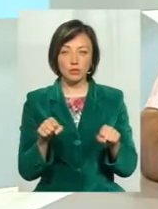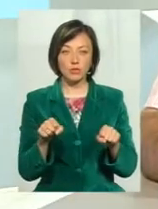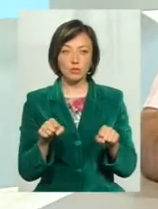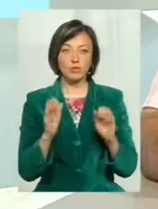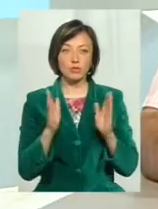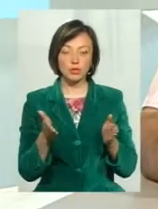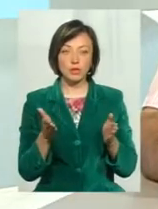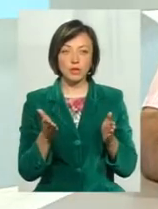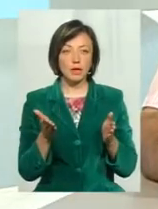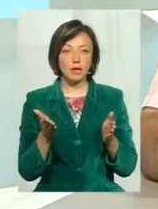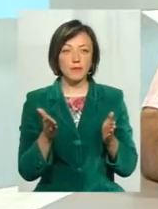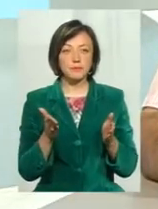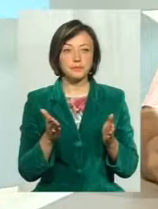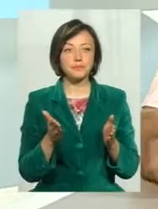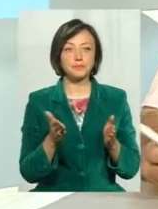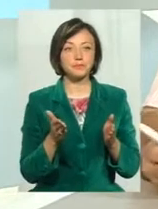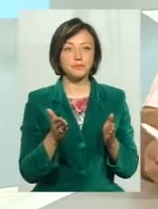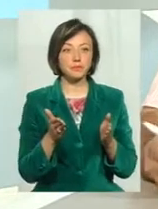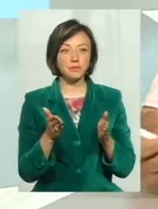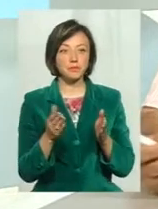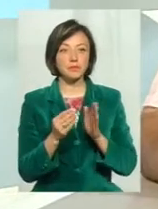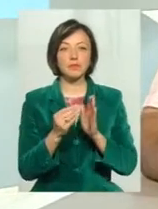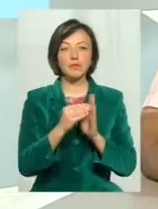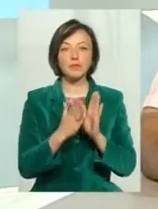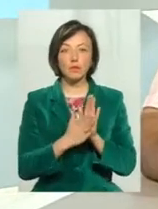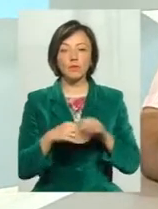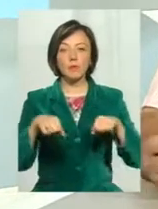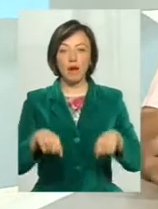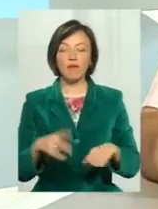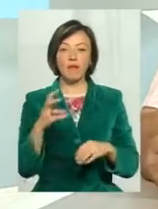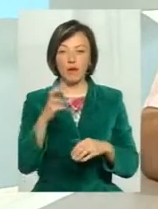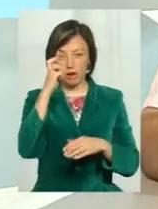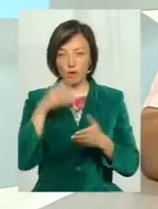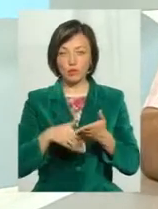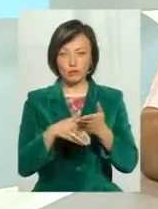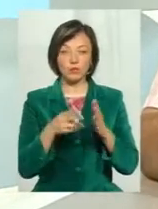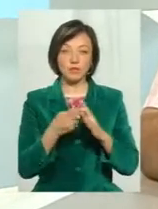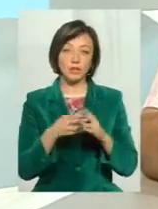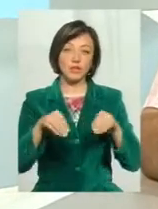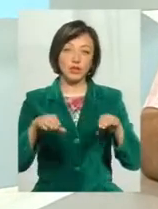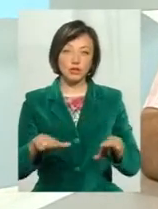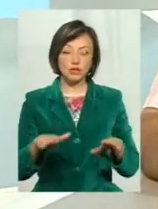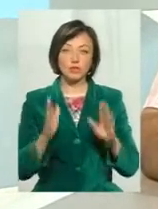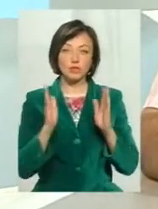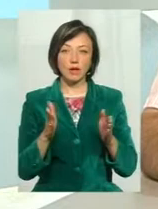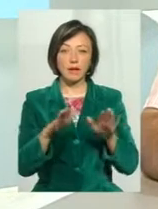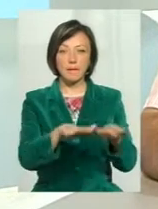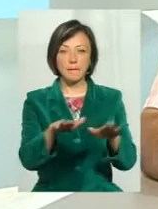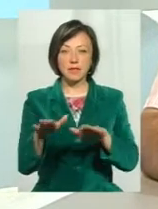унеможливлюють, будуть встановити право на субсидію, тому тут вже будемо вирішувати безпосередньо на